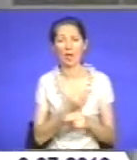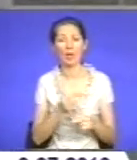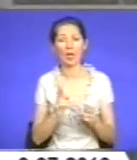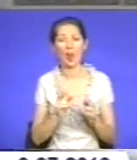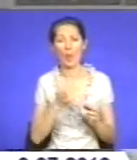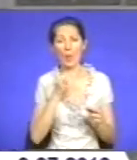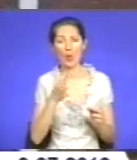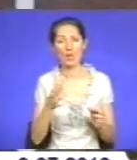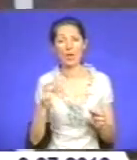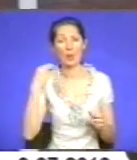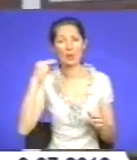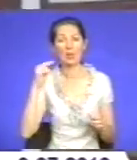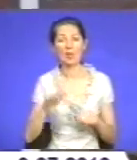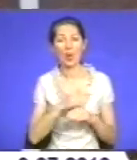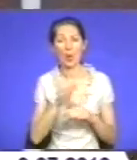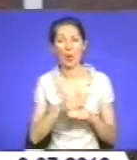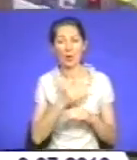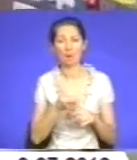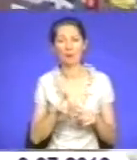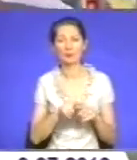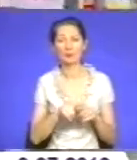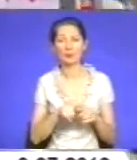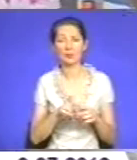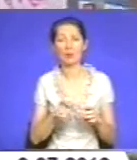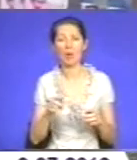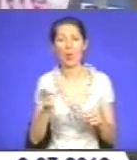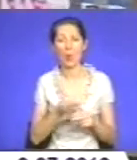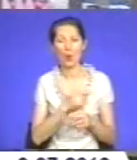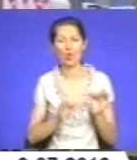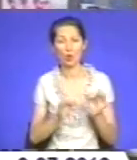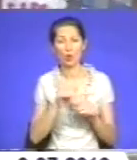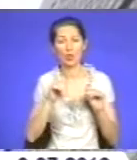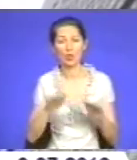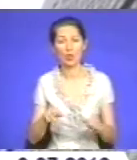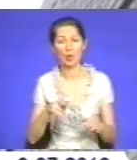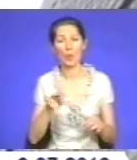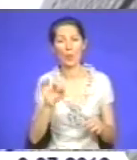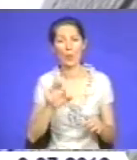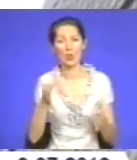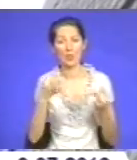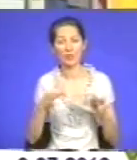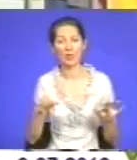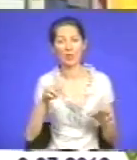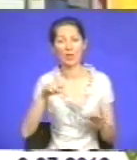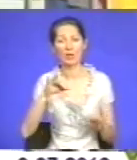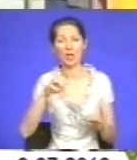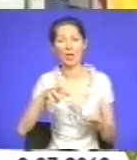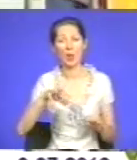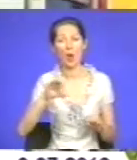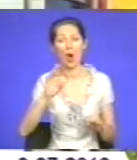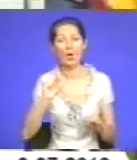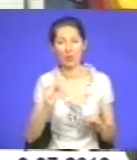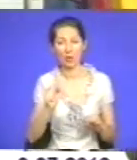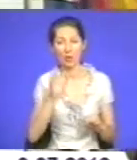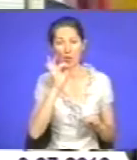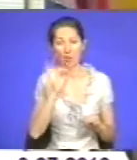розріз багаточисельним вимогам до української влади про позасудове рішення по звільненню Тимошенко, зокрема шляхом помилування, заявив Обіхот в інтерв'ю